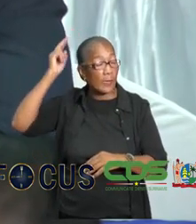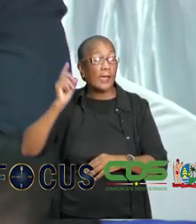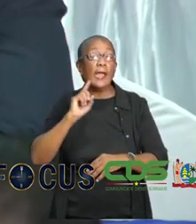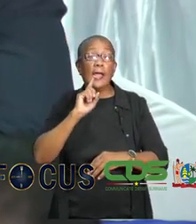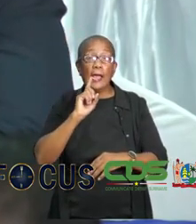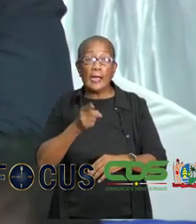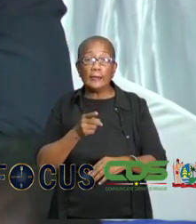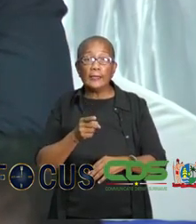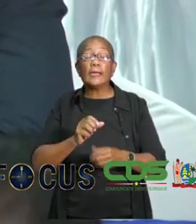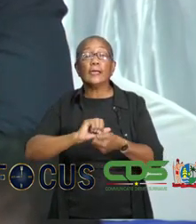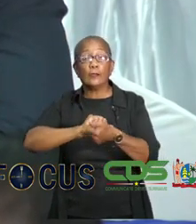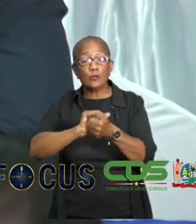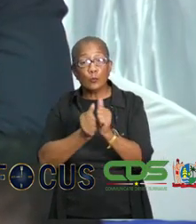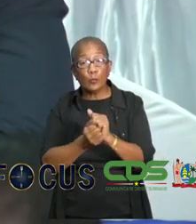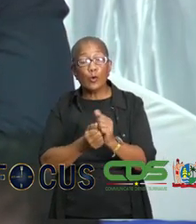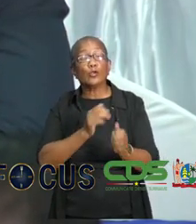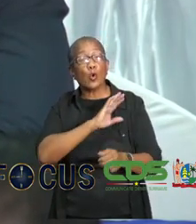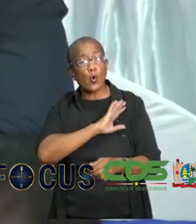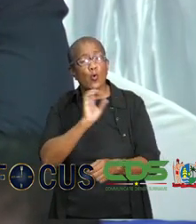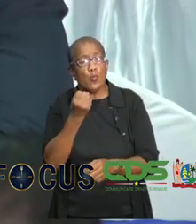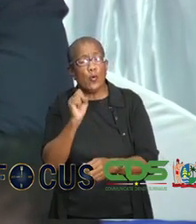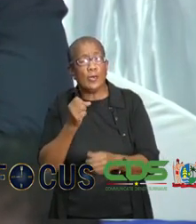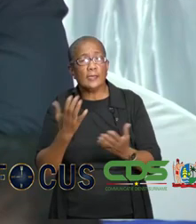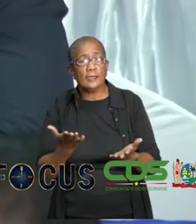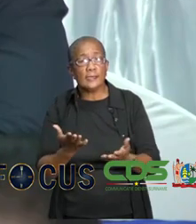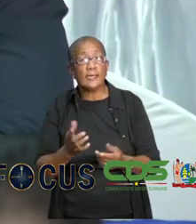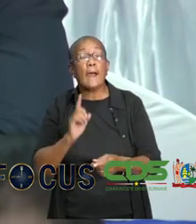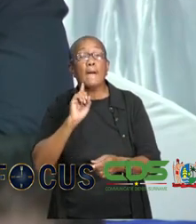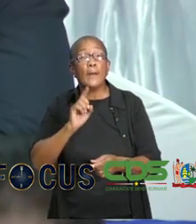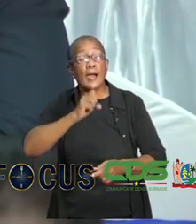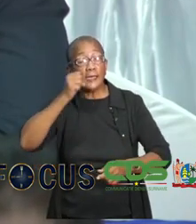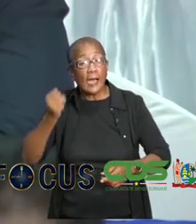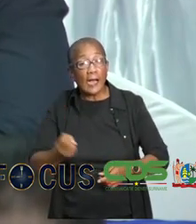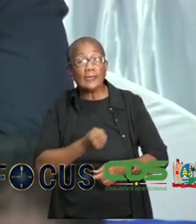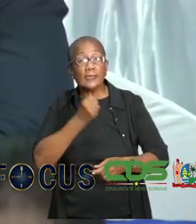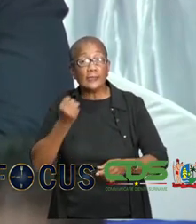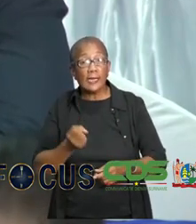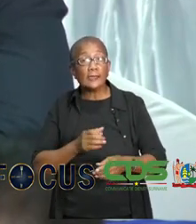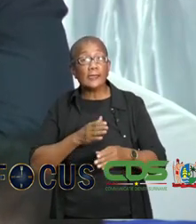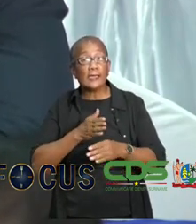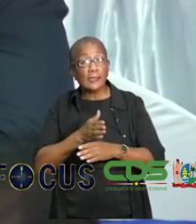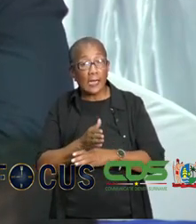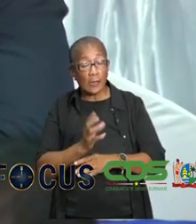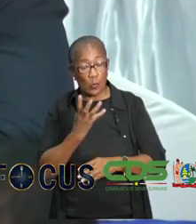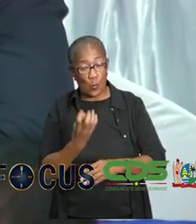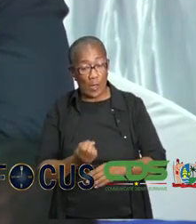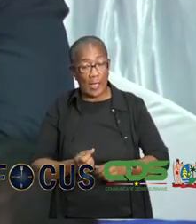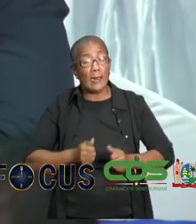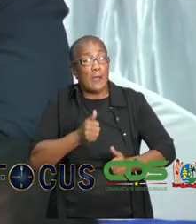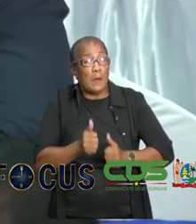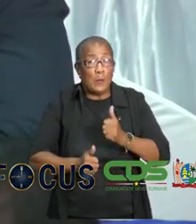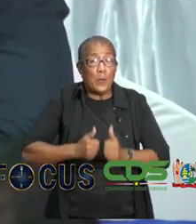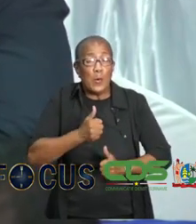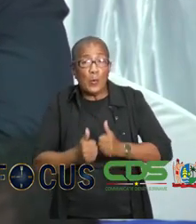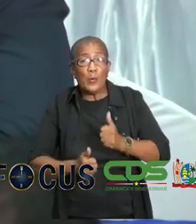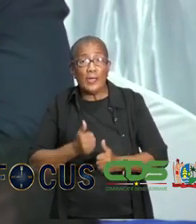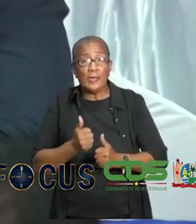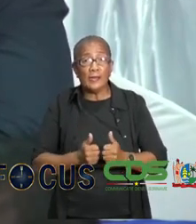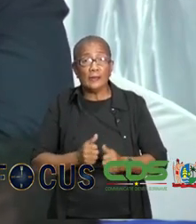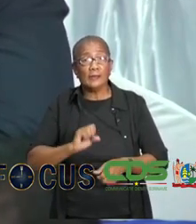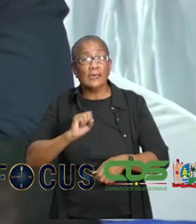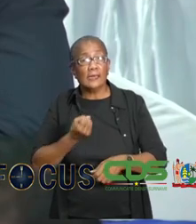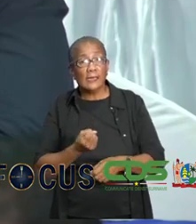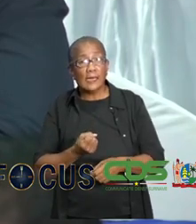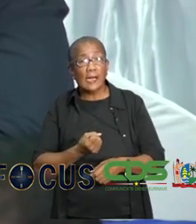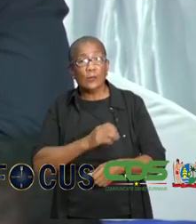dus even het sporten ook moeilijk maakt. Maar uiteraard mag u altijd fit blijven door gewoon zelf wel te bewegen. Dat zullen we zeker stimuleren. En dat ziet u ook